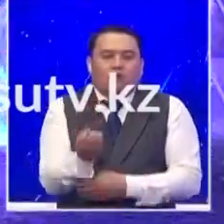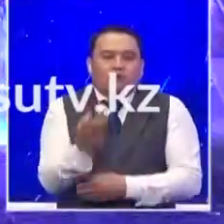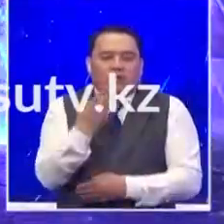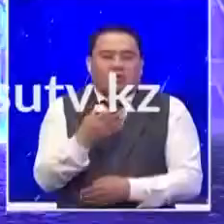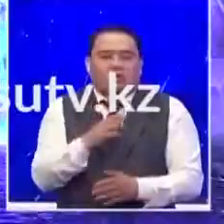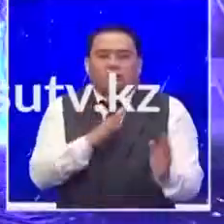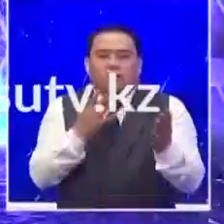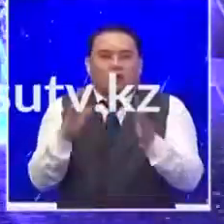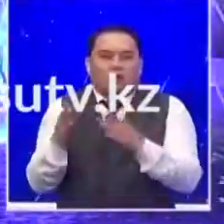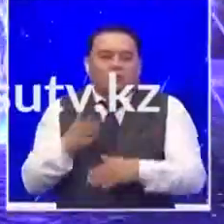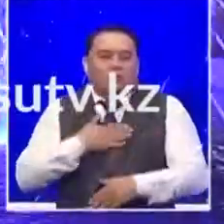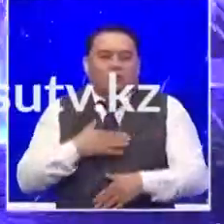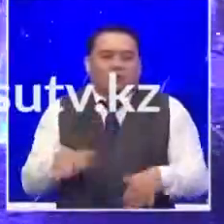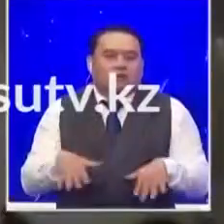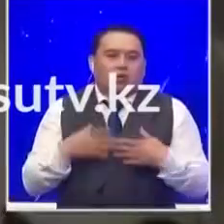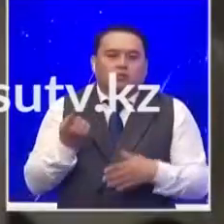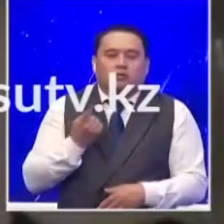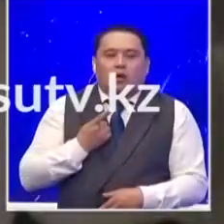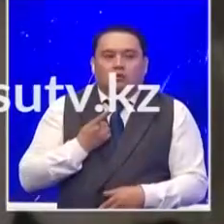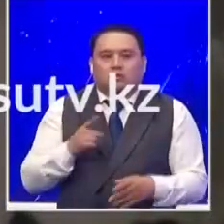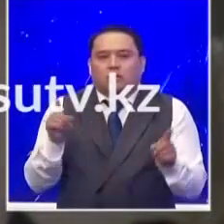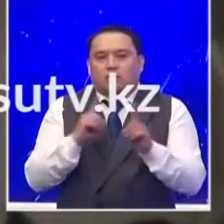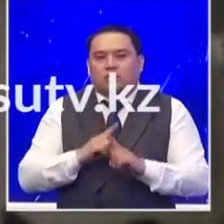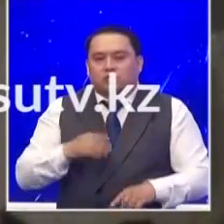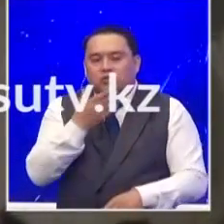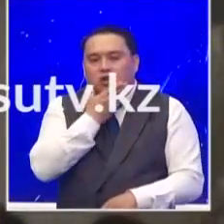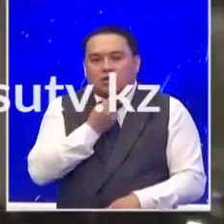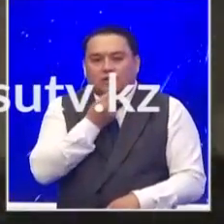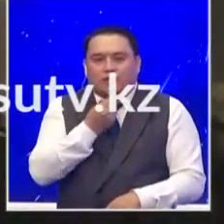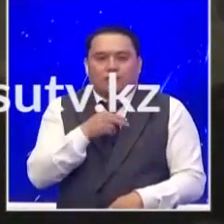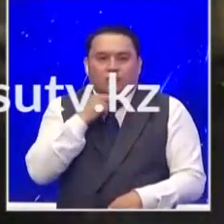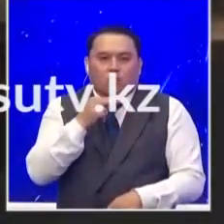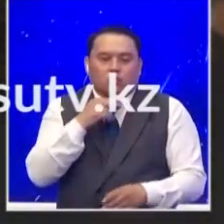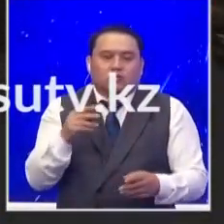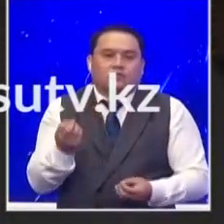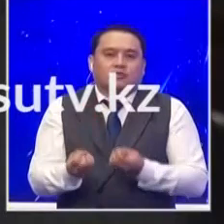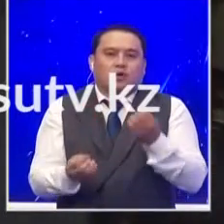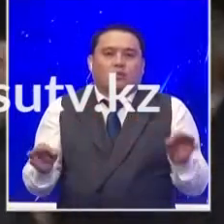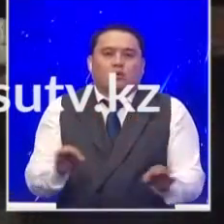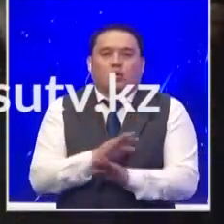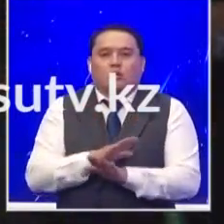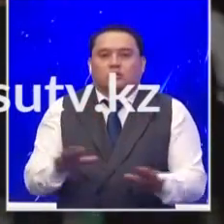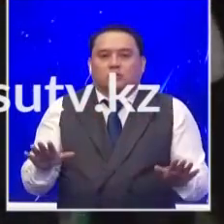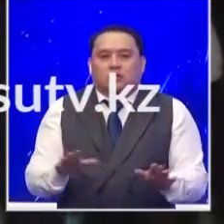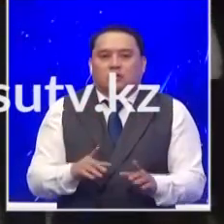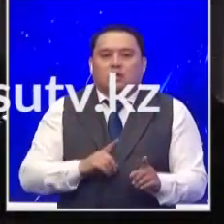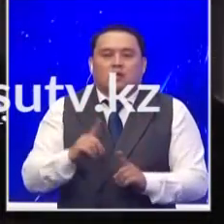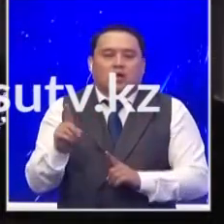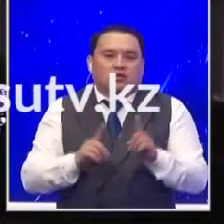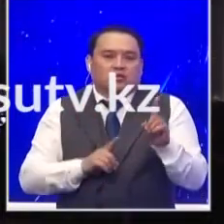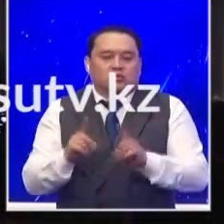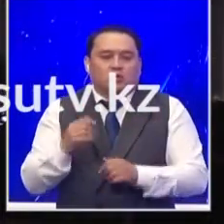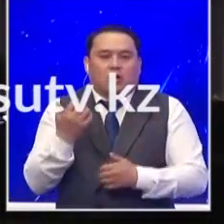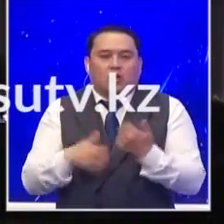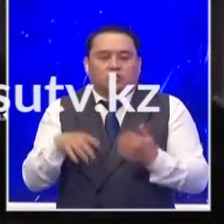Жастар. Здесь горожане, затаив дыхание, наблюдают потрясающее зрелище. Струи воды танцуют в такт музыке, а лазерная подсветка